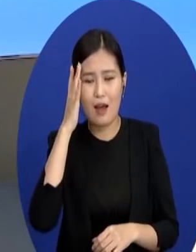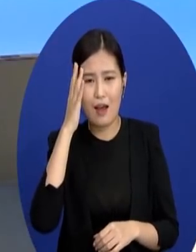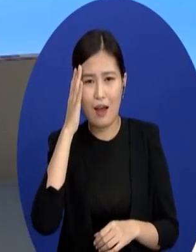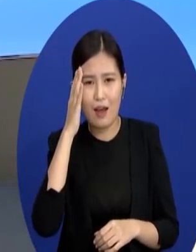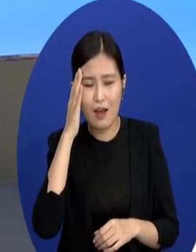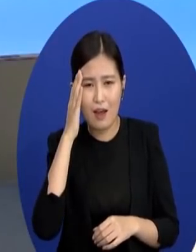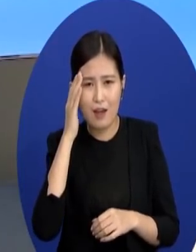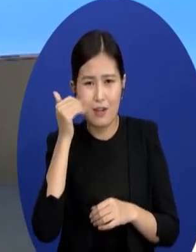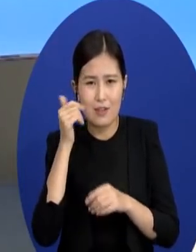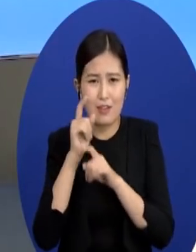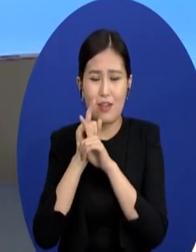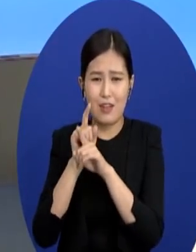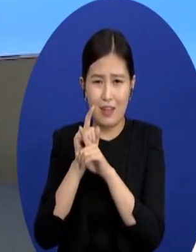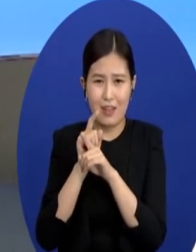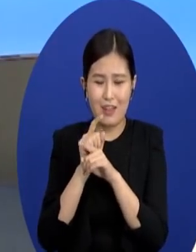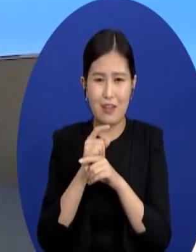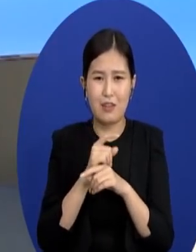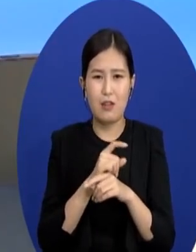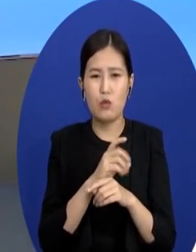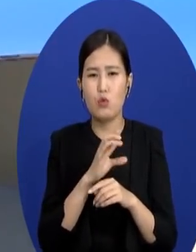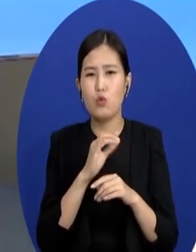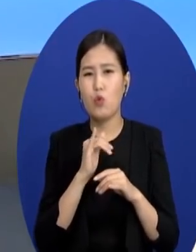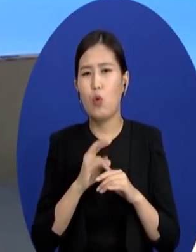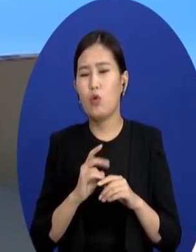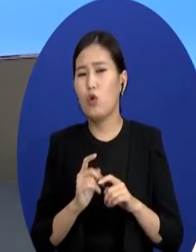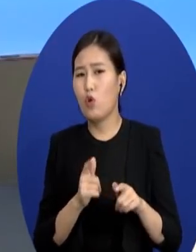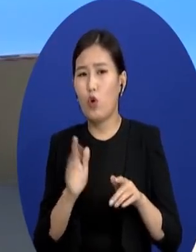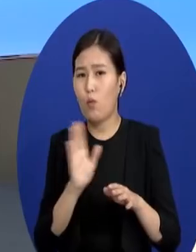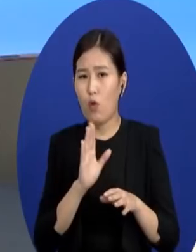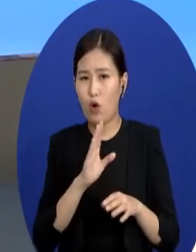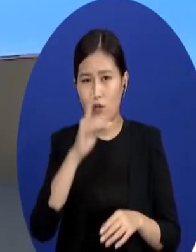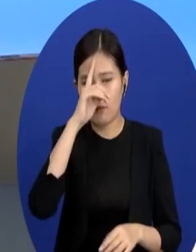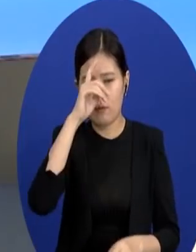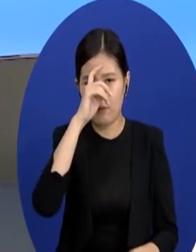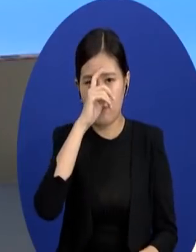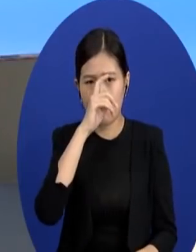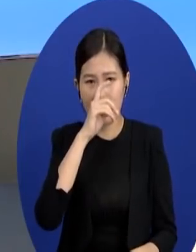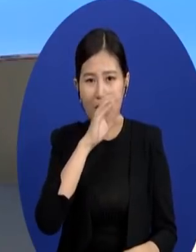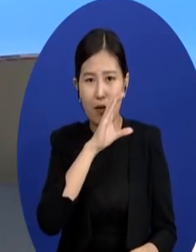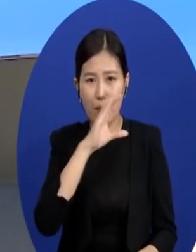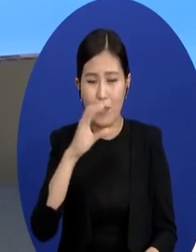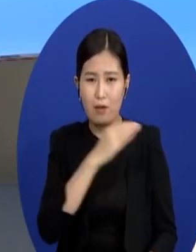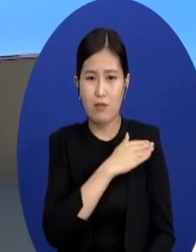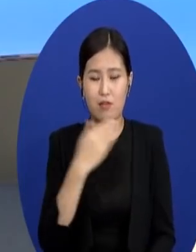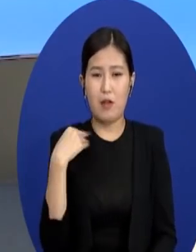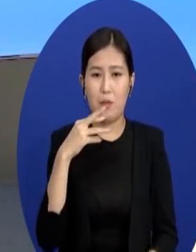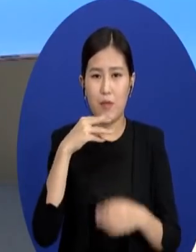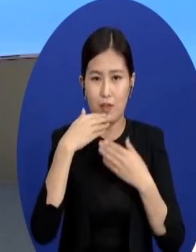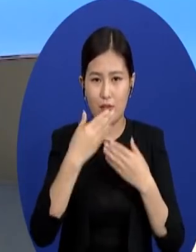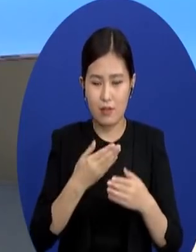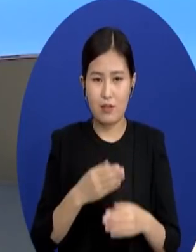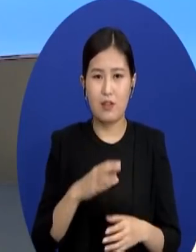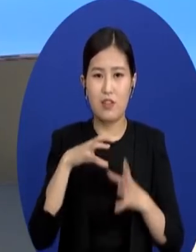хэрхэвч болохгүй гэж Дэлхийн эрүүл мэндийн байгууллагын тэргүүн онцолсон байна. За мөн Дэлхийн эрүүл мэндийн байгууллагын эрүүл мэндийн онцгой байдлын хөтөлбөрийн